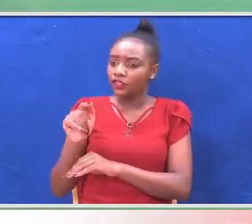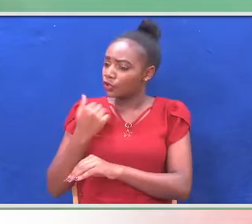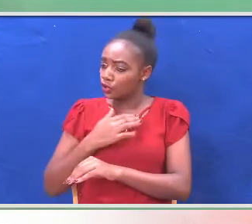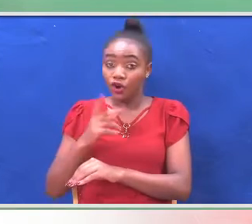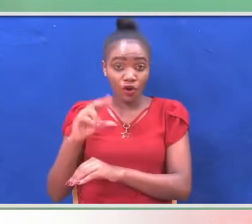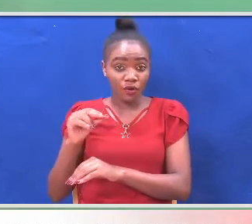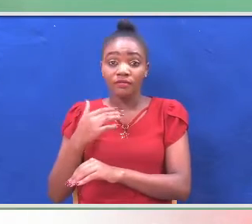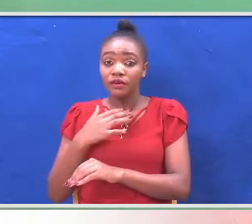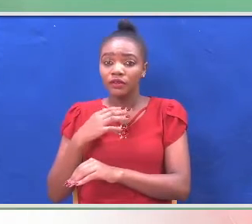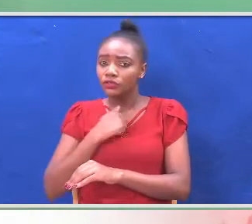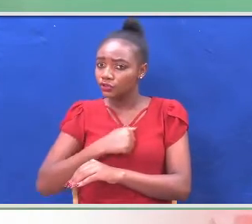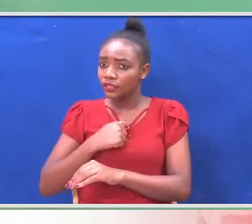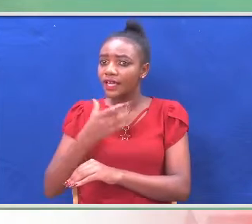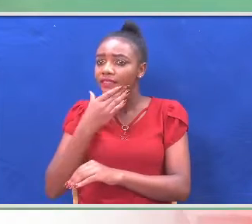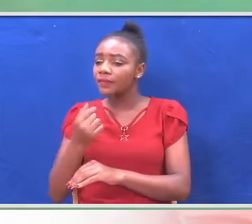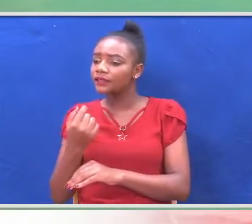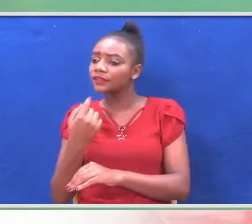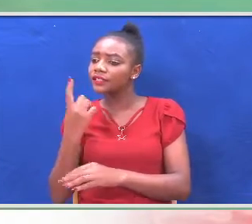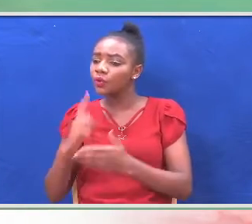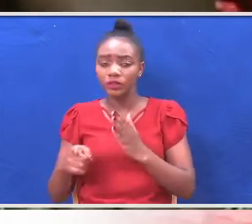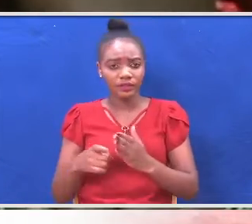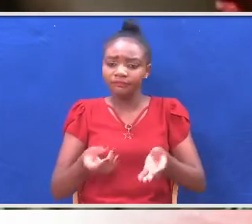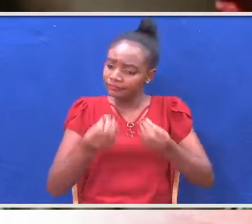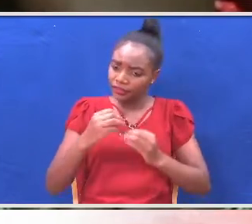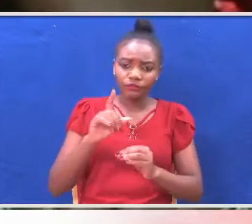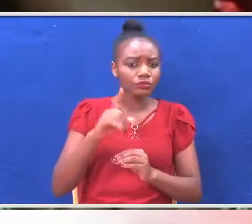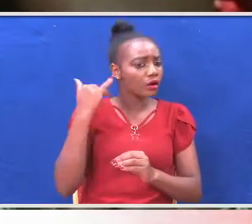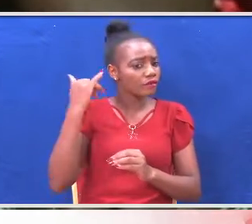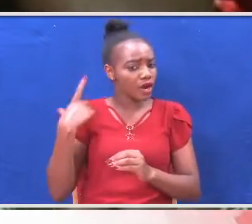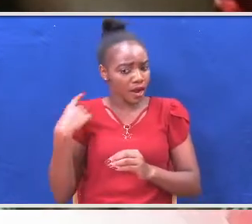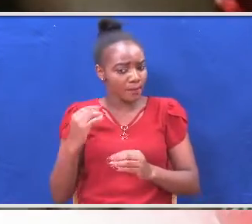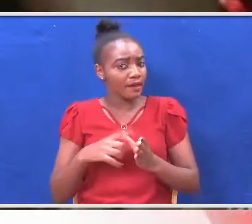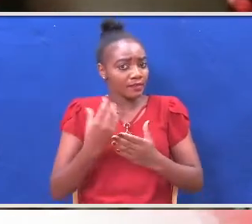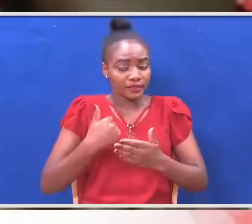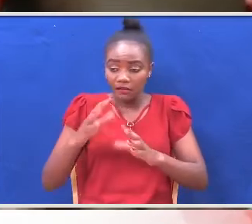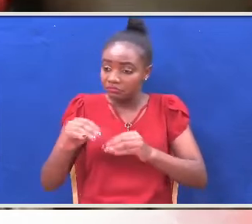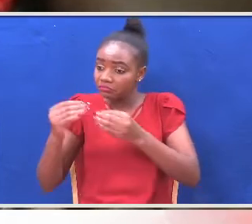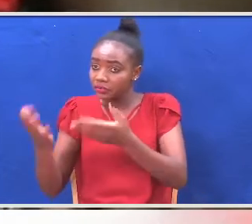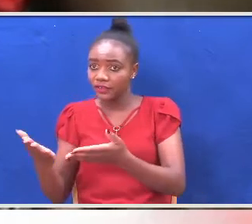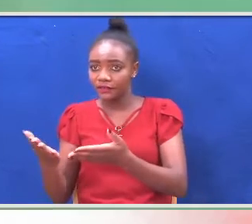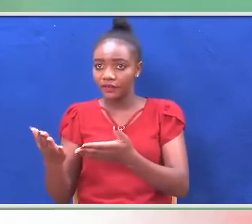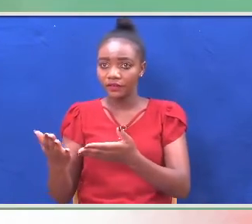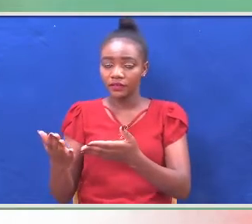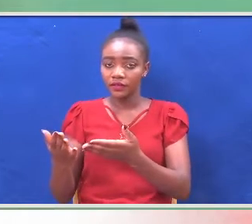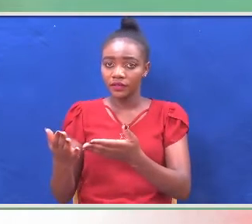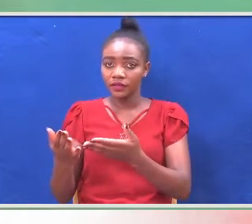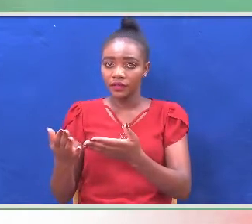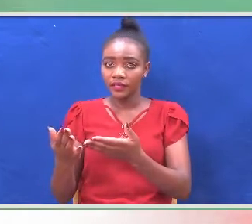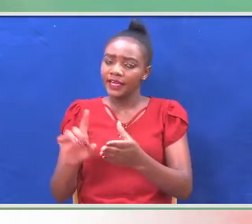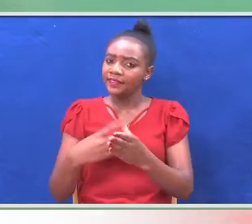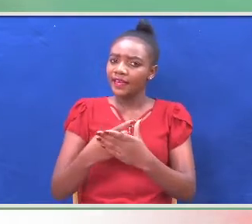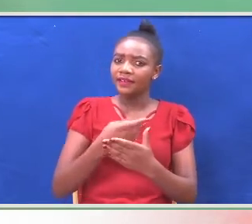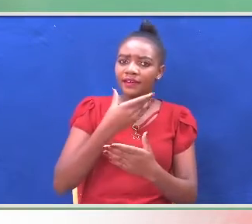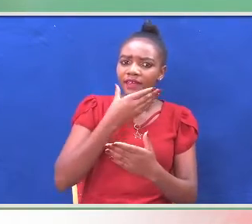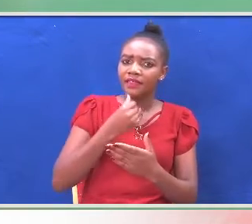committed. Kaniambia tafadhali nisaidie namba yako, nikampatia. Wakati nampatia namba nikaelekea kwa ile room, na hizi ananisumbua